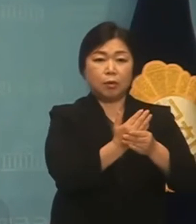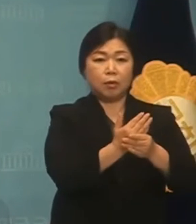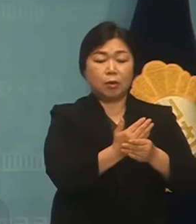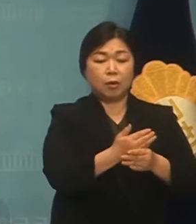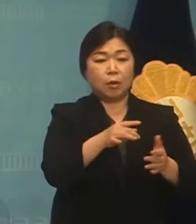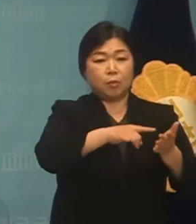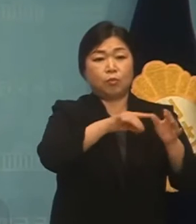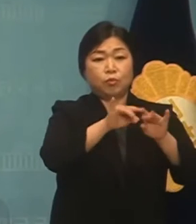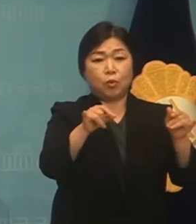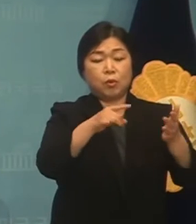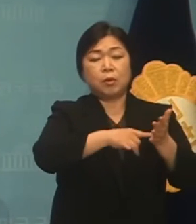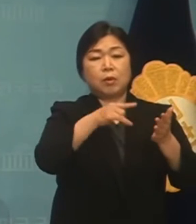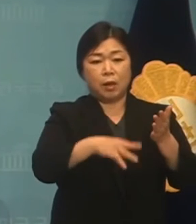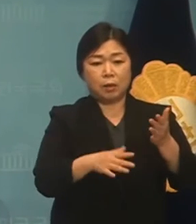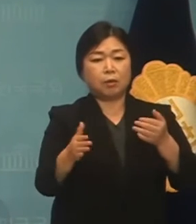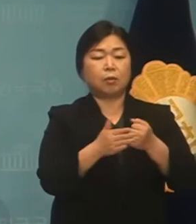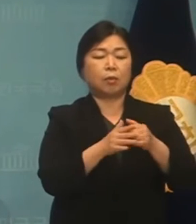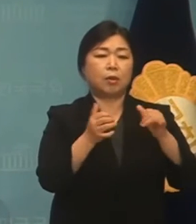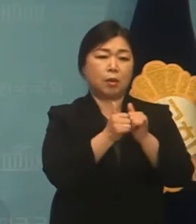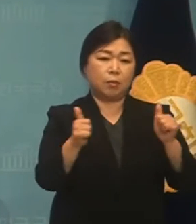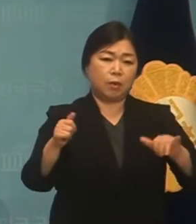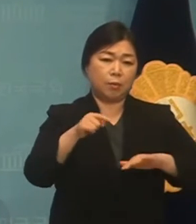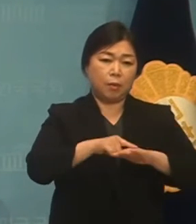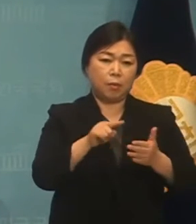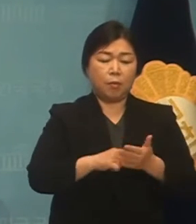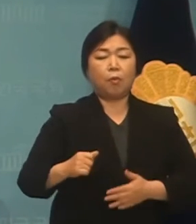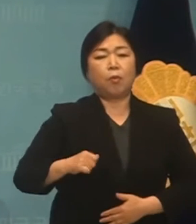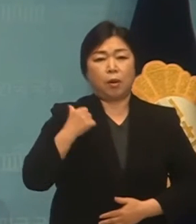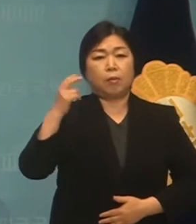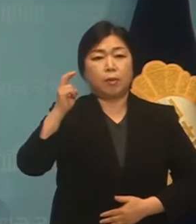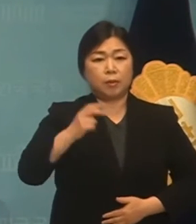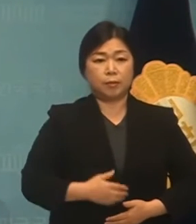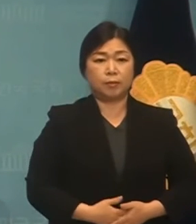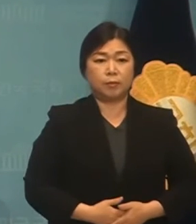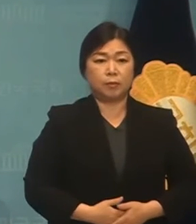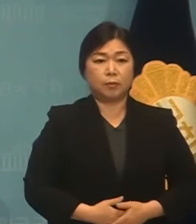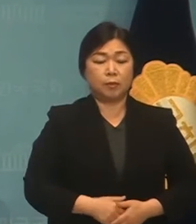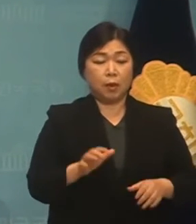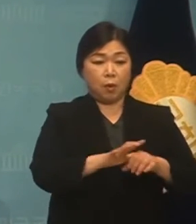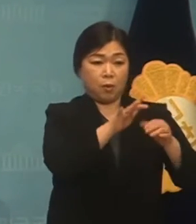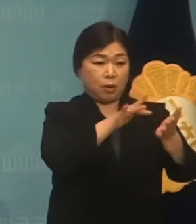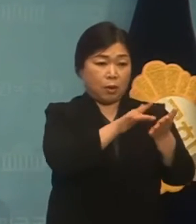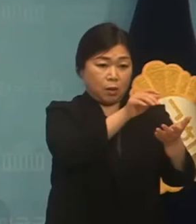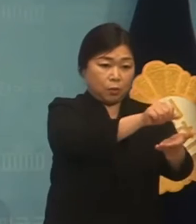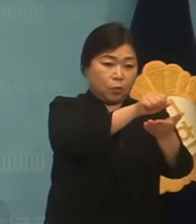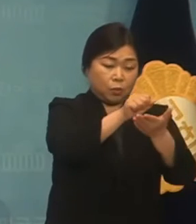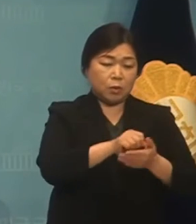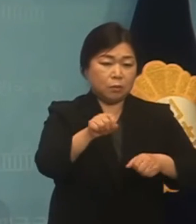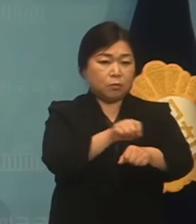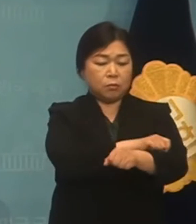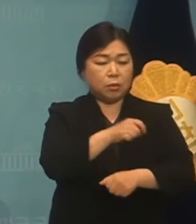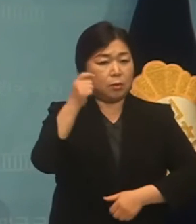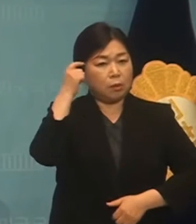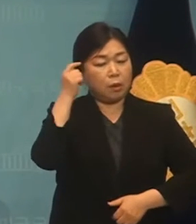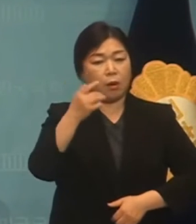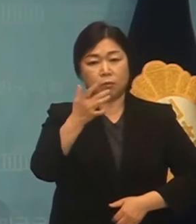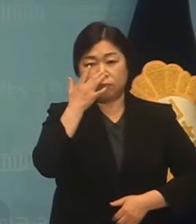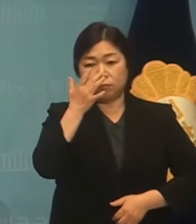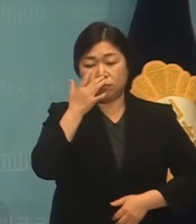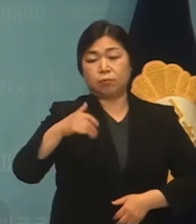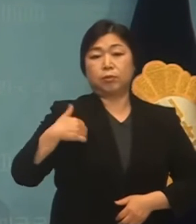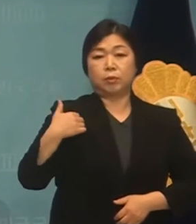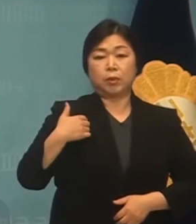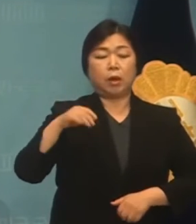종부세 고지로 부동산 민심은 더 악화될 것입니다. 애초에 코로나 백신 도입에 별 생각이 없었던 정부의